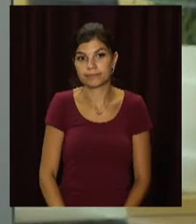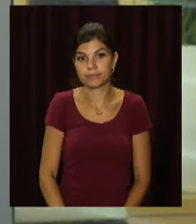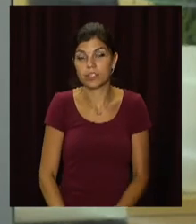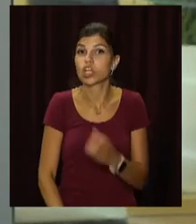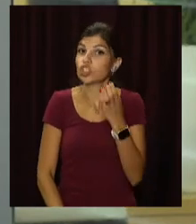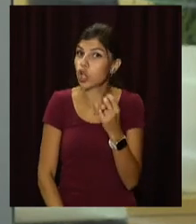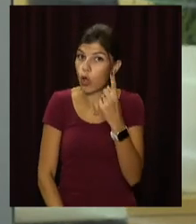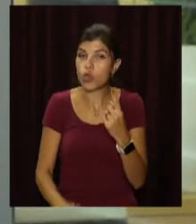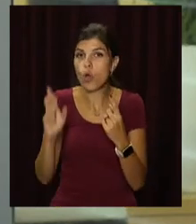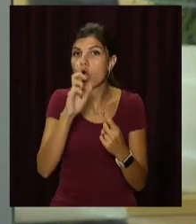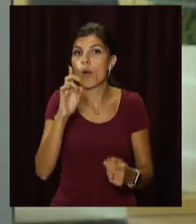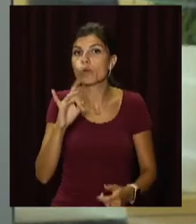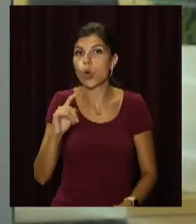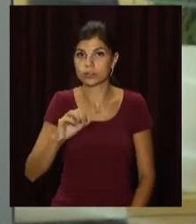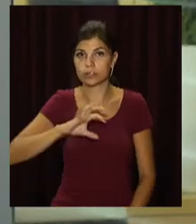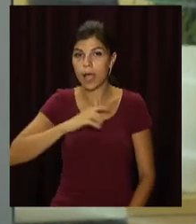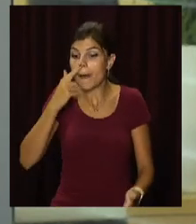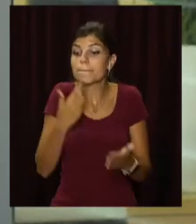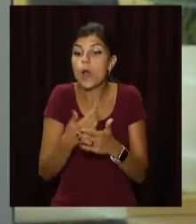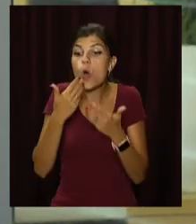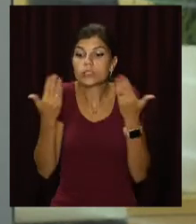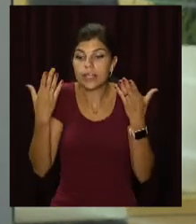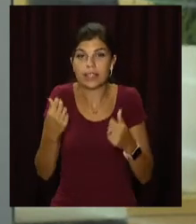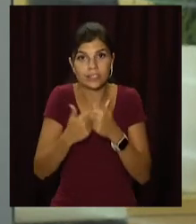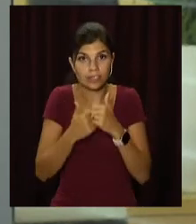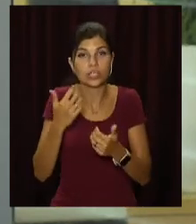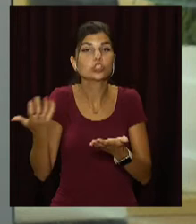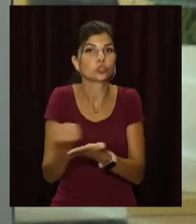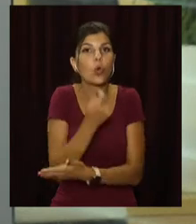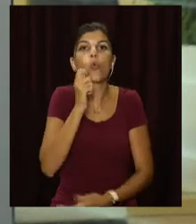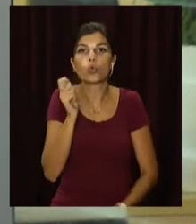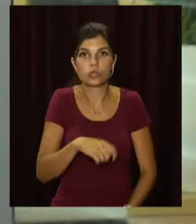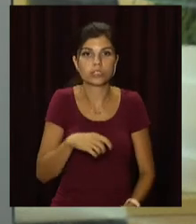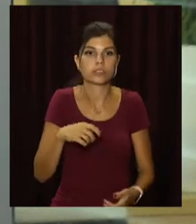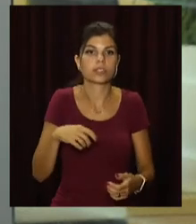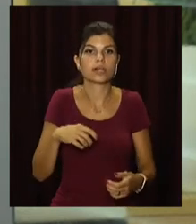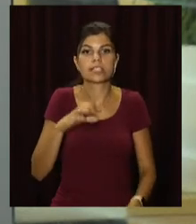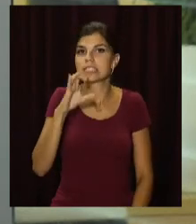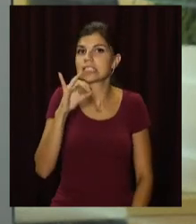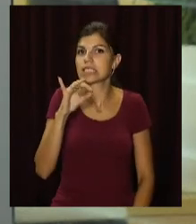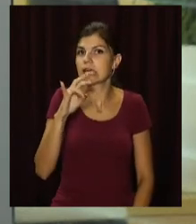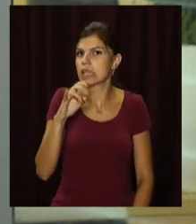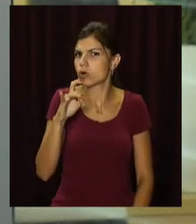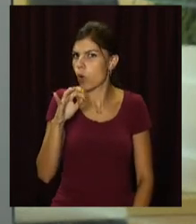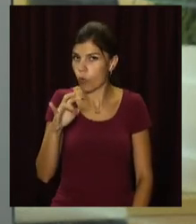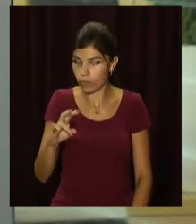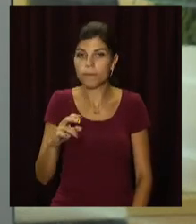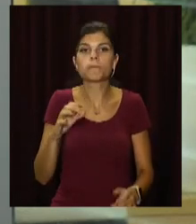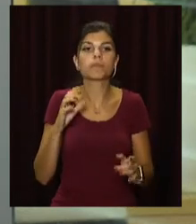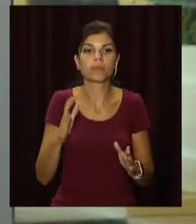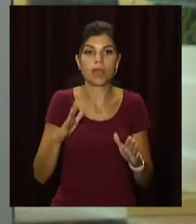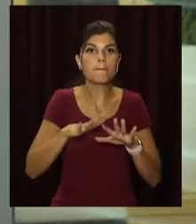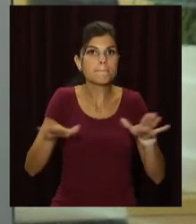Ще одну бронзу у передостанній день Олімпіади здобули українські синхроністки в командних змаганнях з